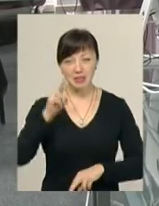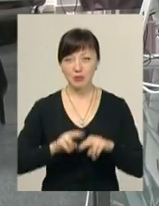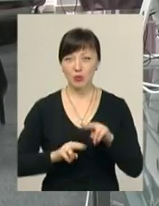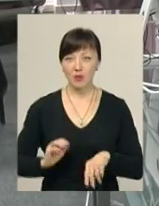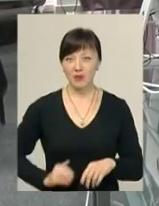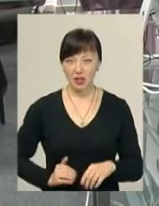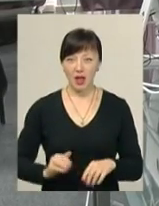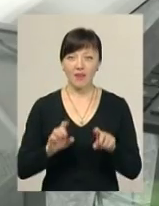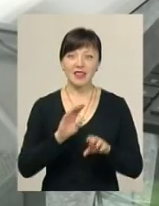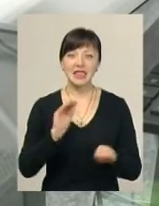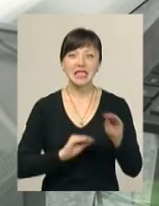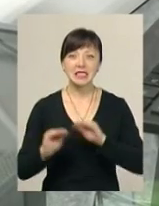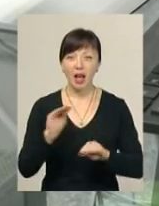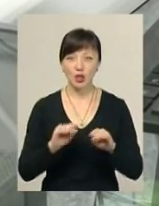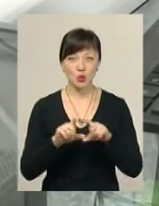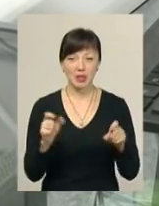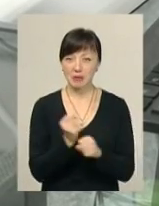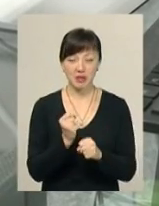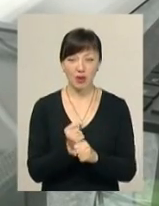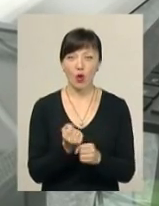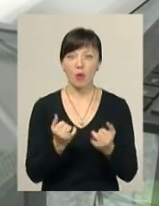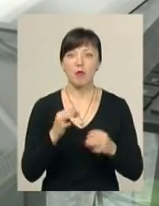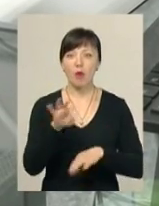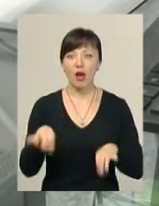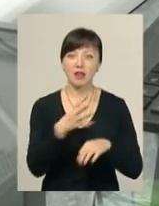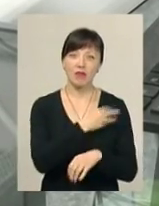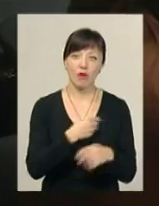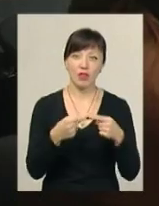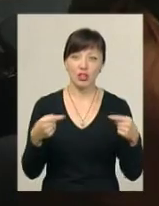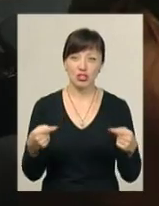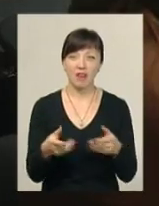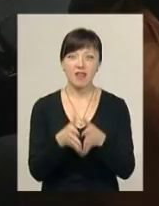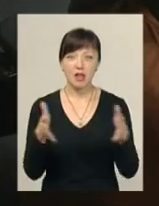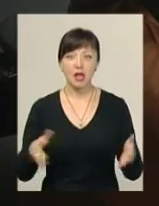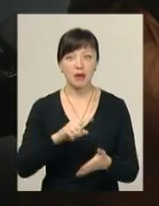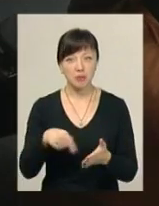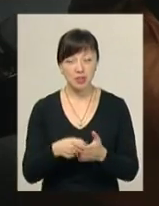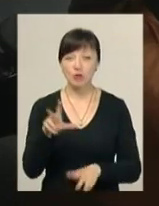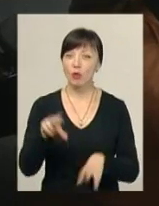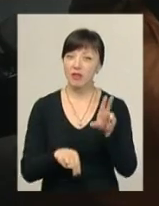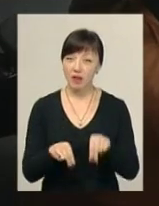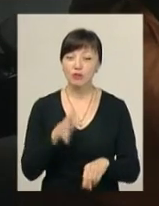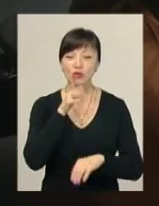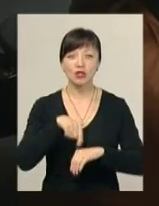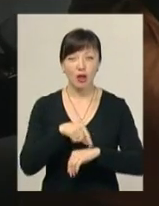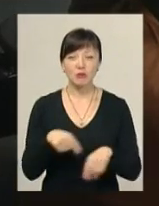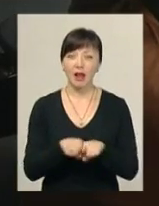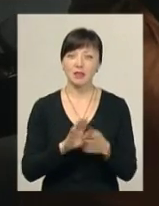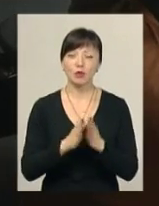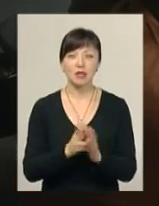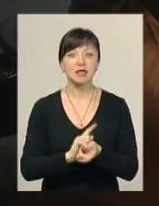у дизайн-студії не співпрацюють, роблять проекти для Львова та інших великих міст, хоч і сподіваються, з часом така